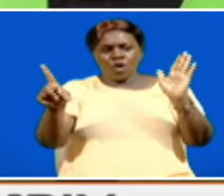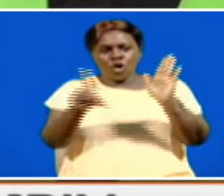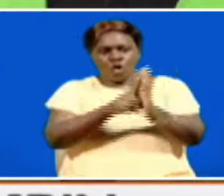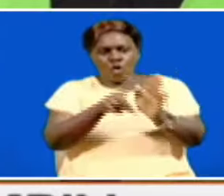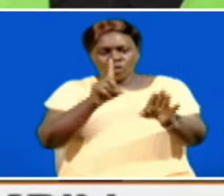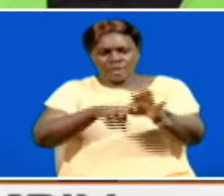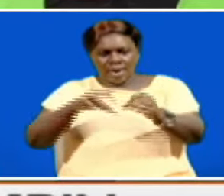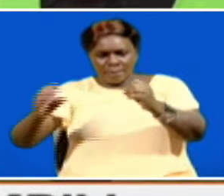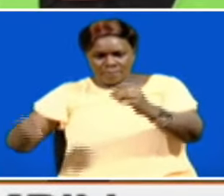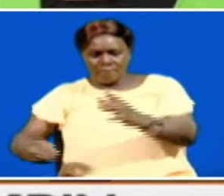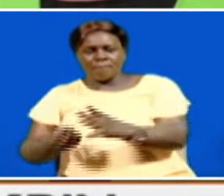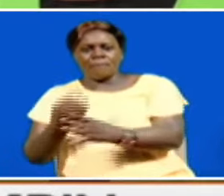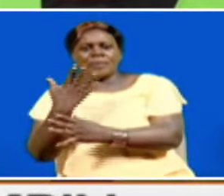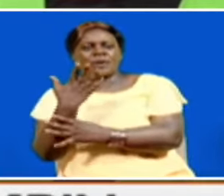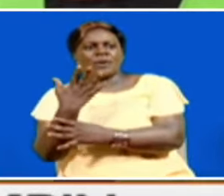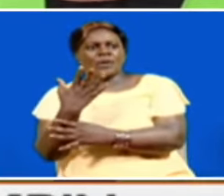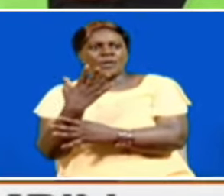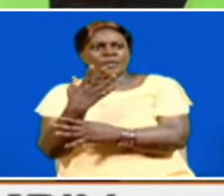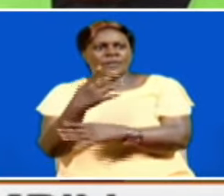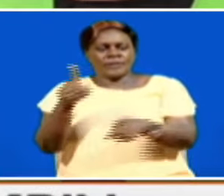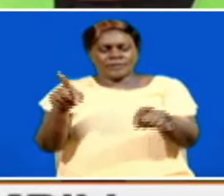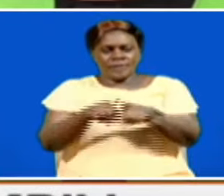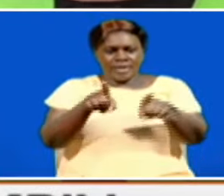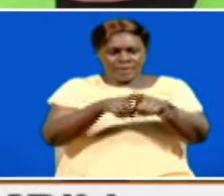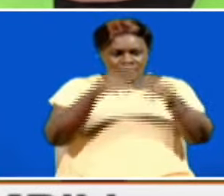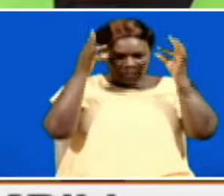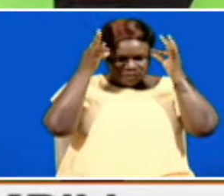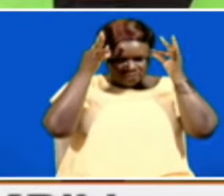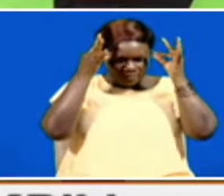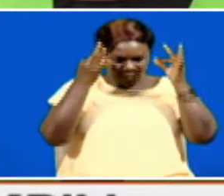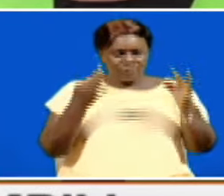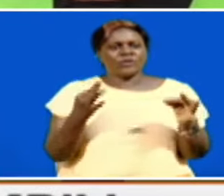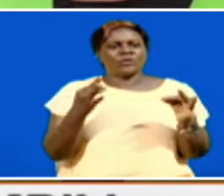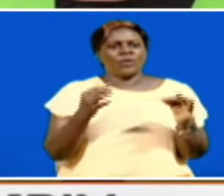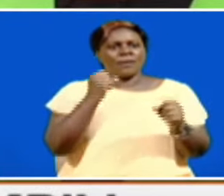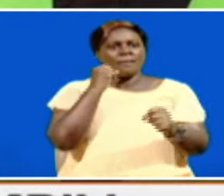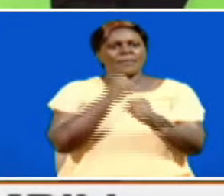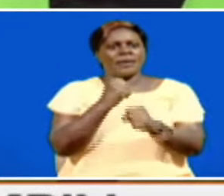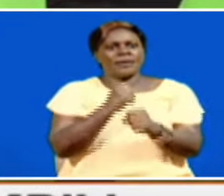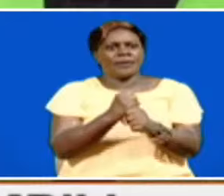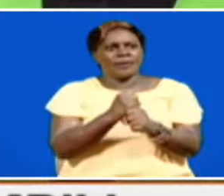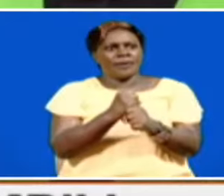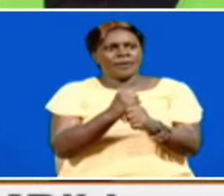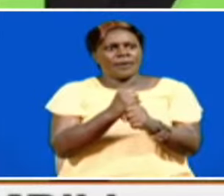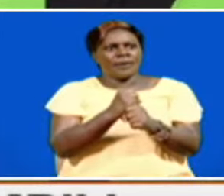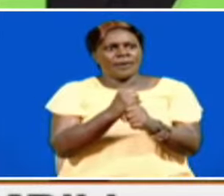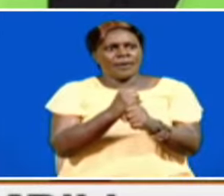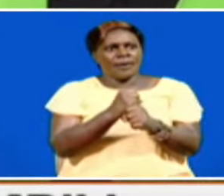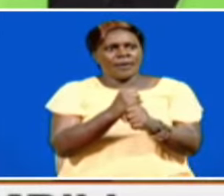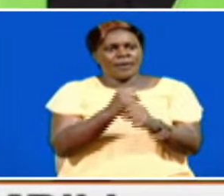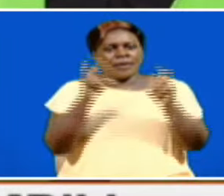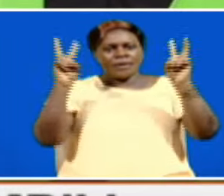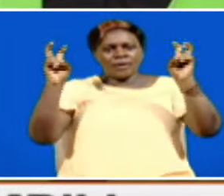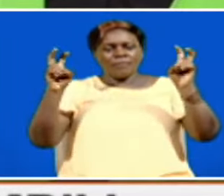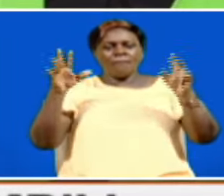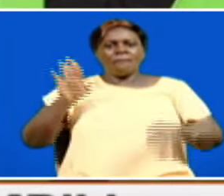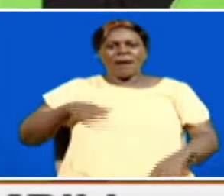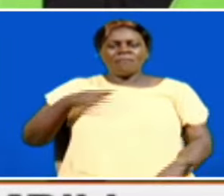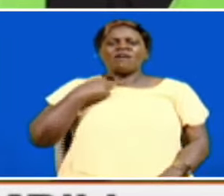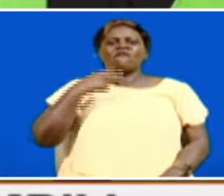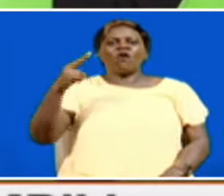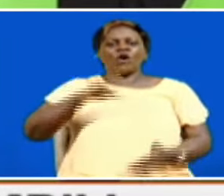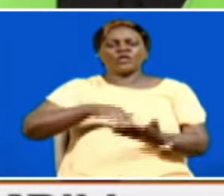inadungwa, pale ambayo uamuzi juu ya maendeleo inachukuliwa, mama wawe na sauti sawa na